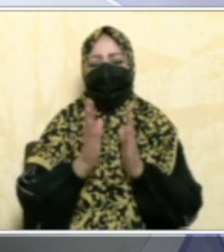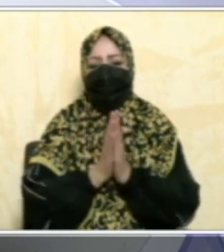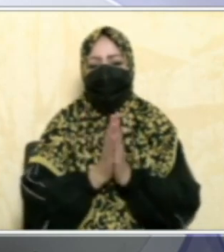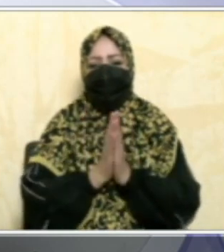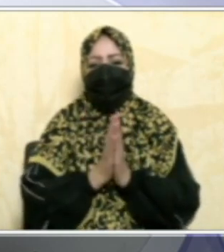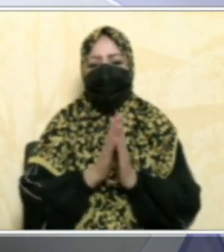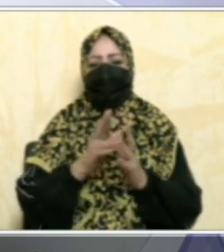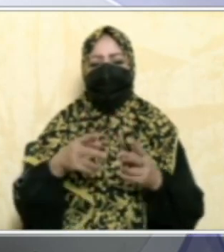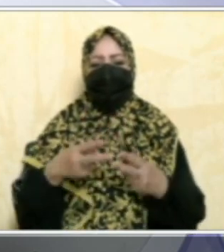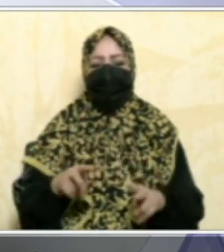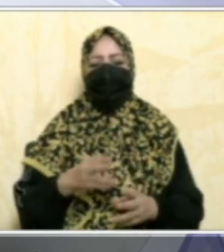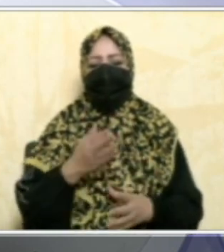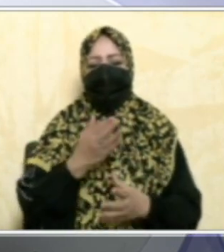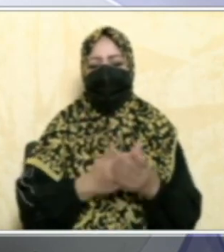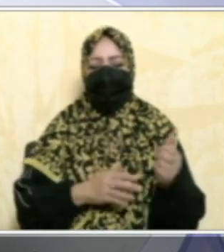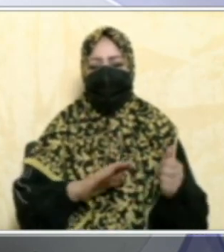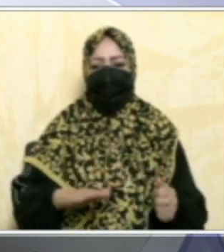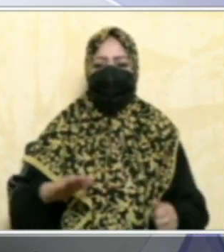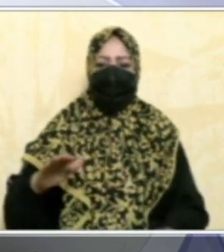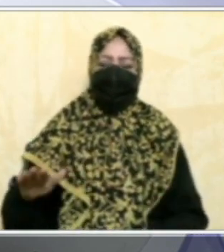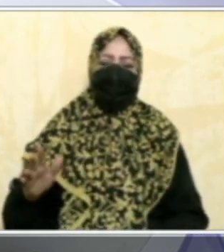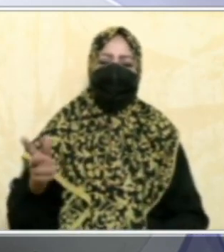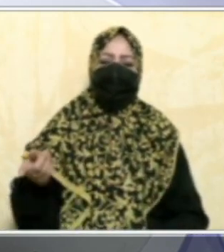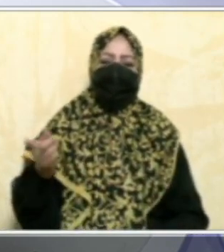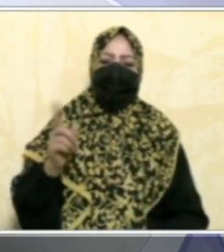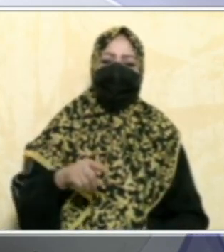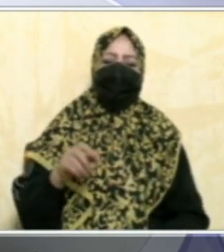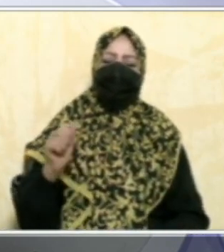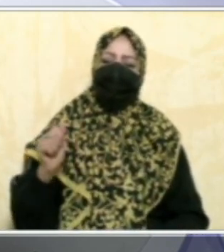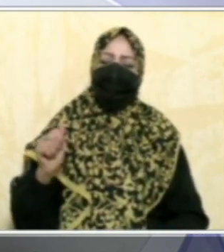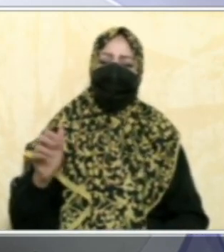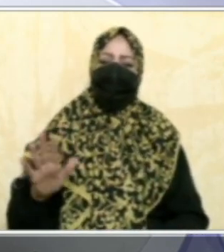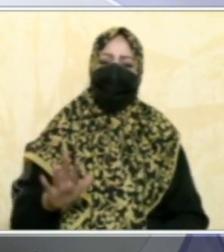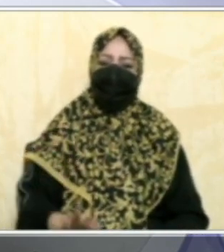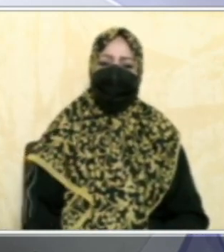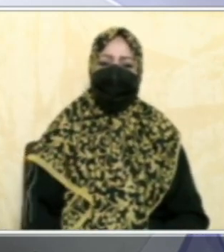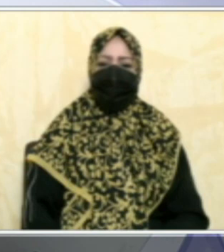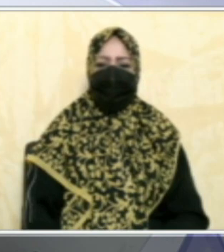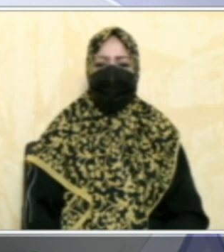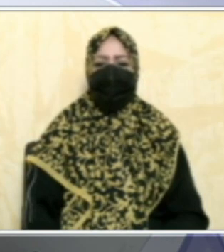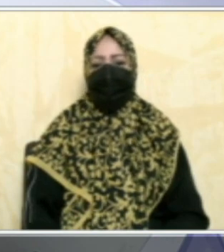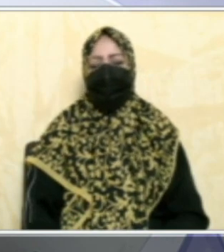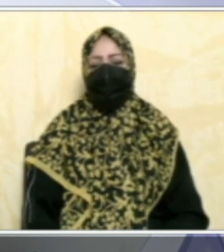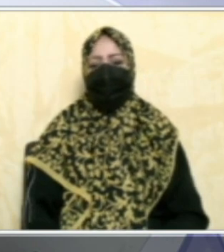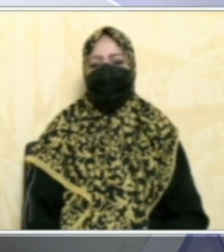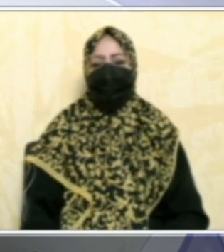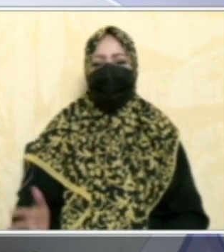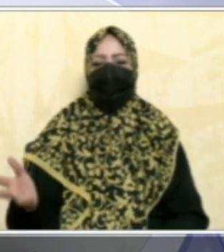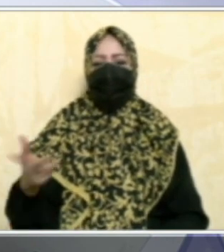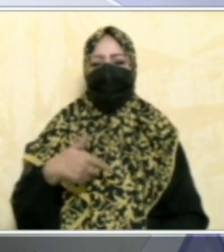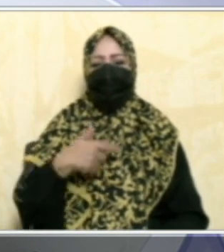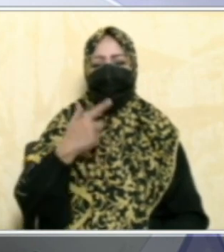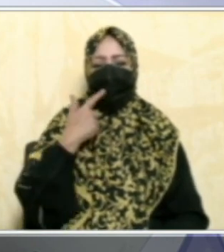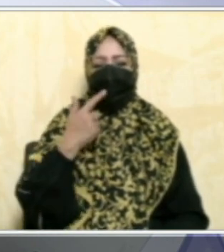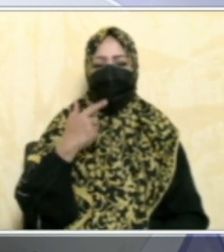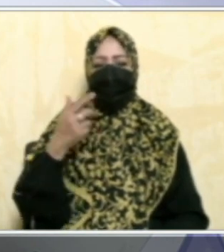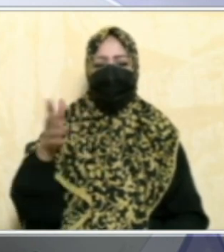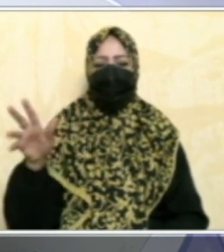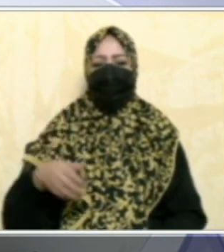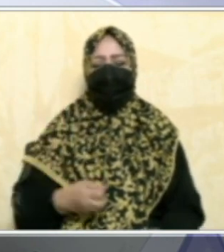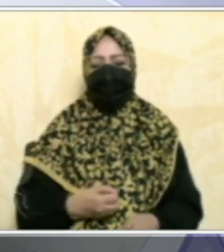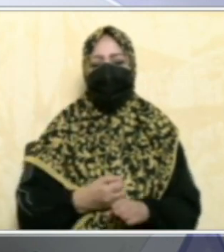وكذا، فتركه أبو هريرة رضي الله عنه، ثم جاء ليصلي الفجر مع النبي صلى الله عليه وسلم فقال